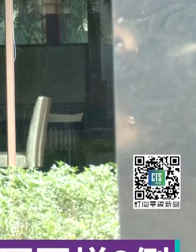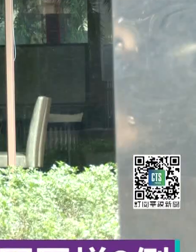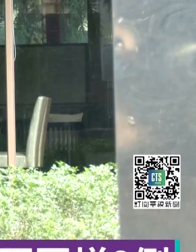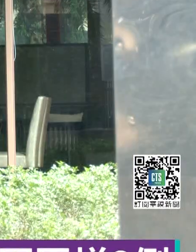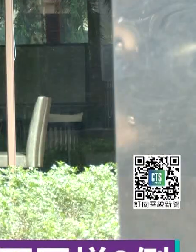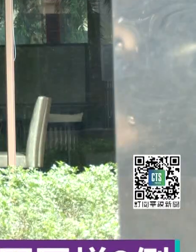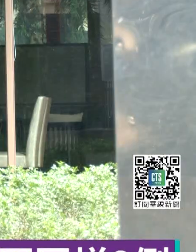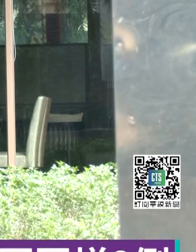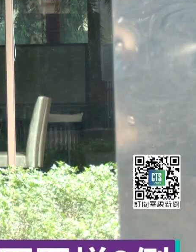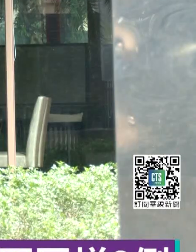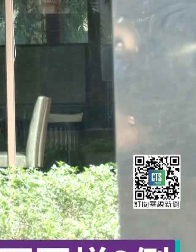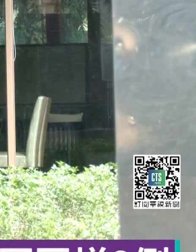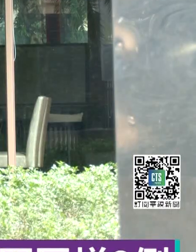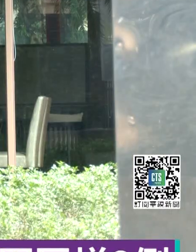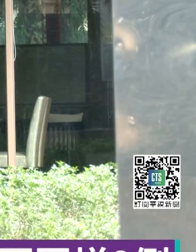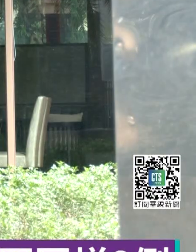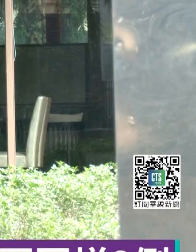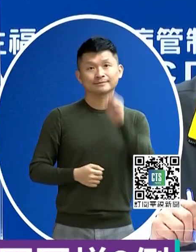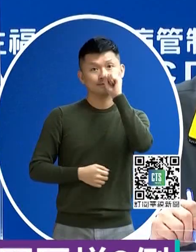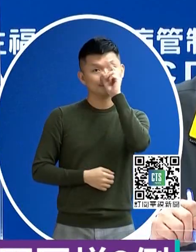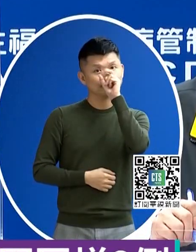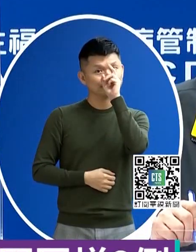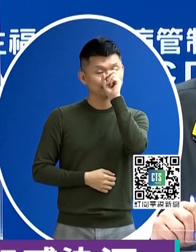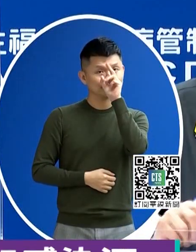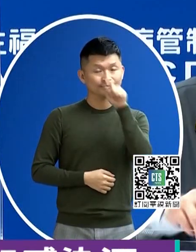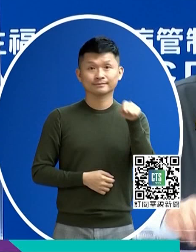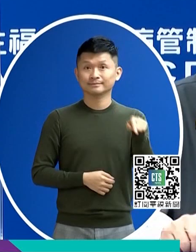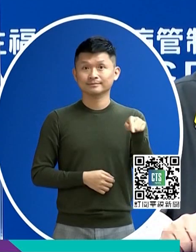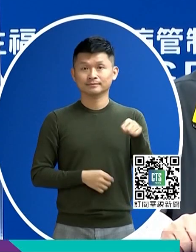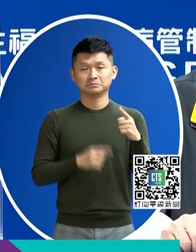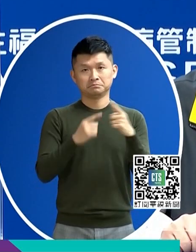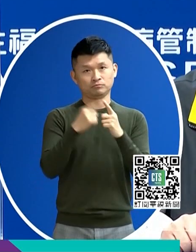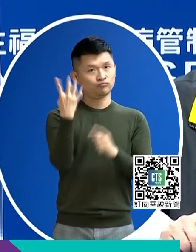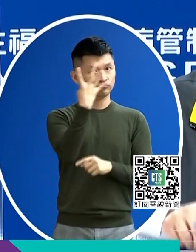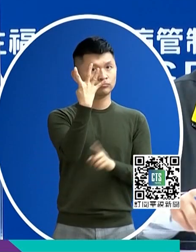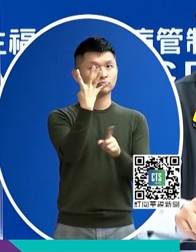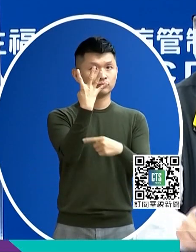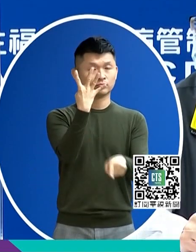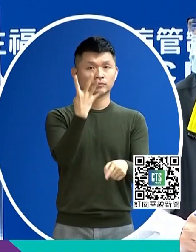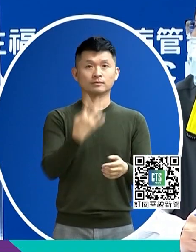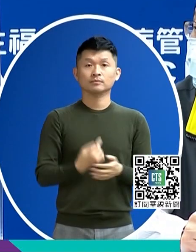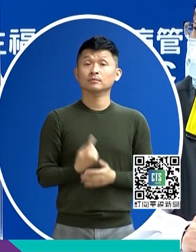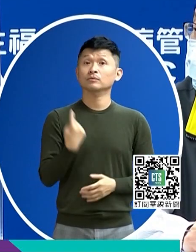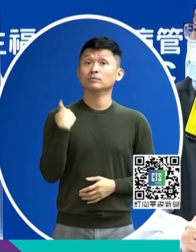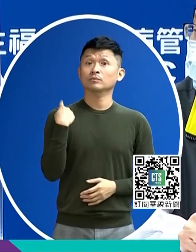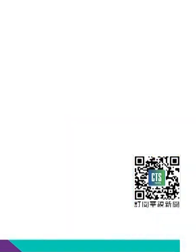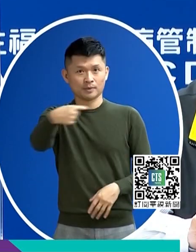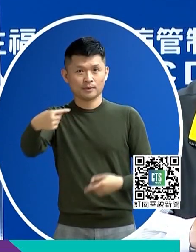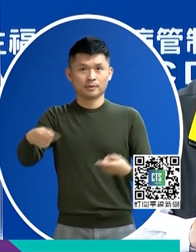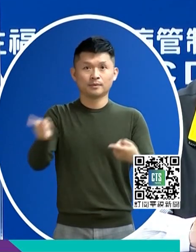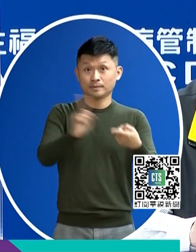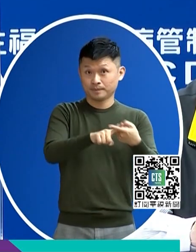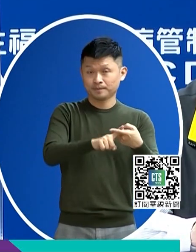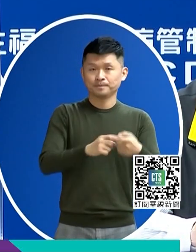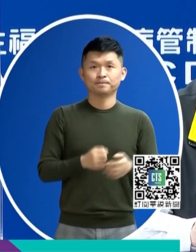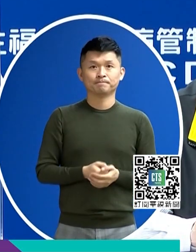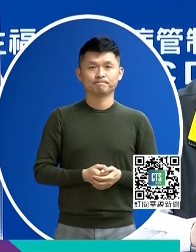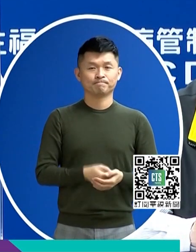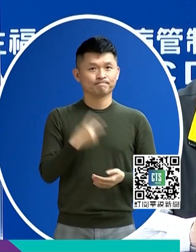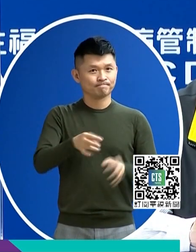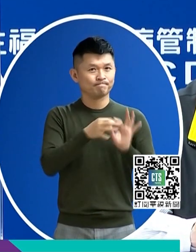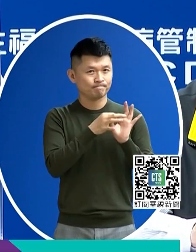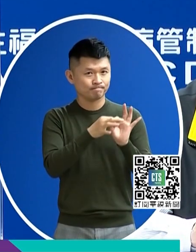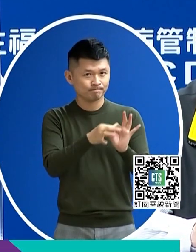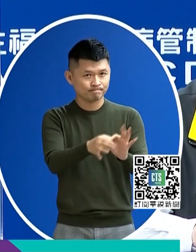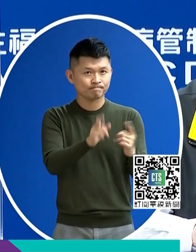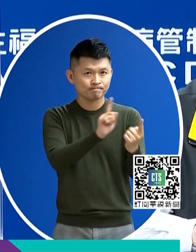没结束，宜兰饭店的群聚案例也在加4， 宜兰总共有4位，4个人的亲密接触者，那持续在